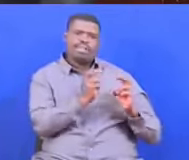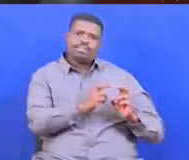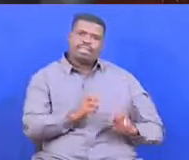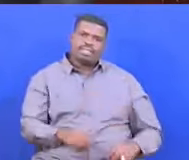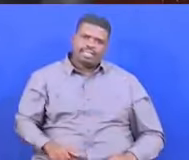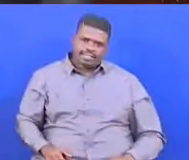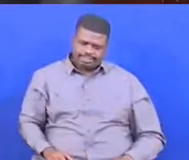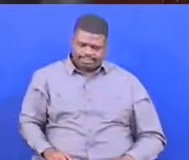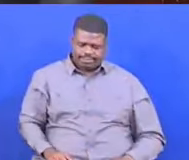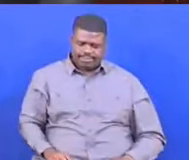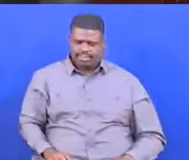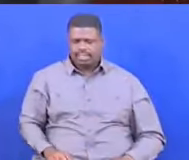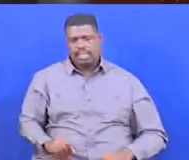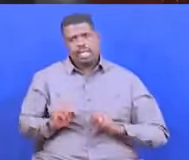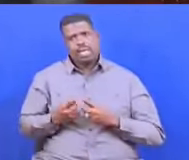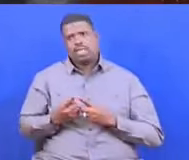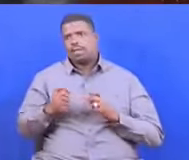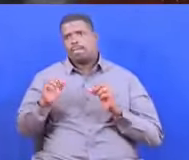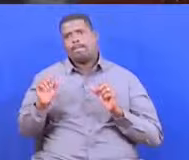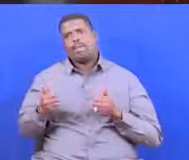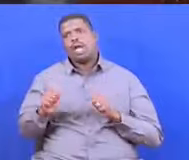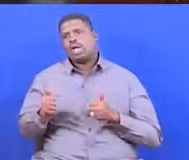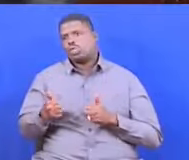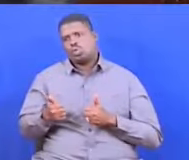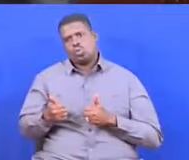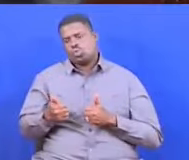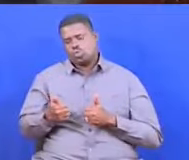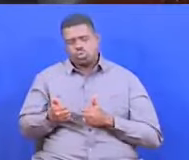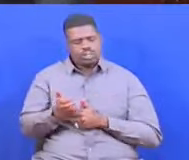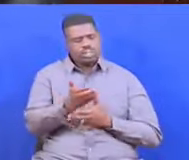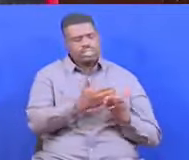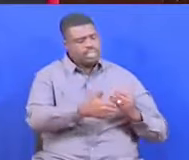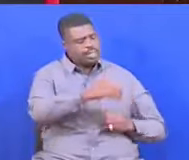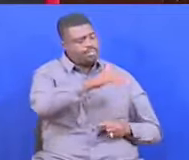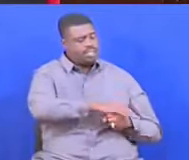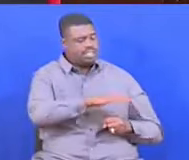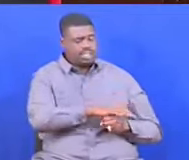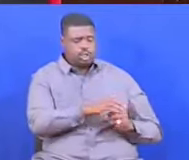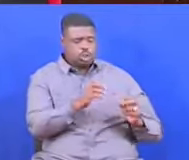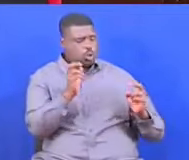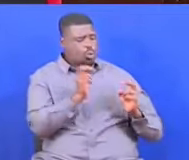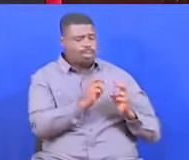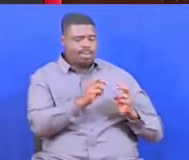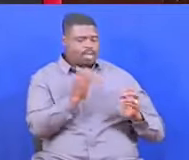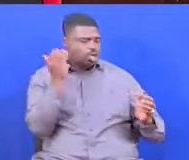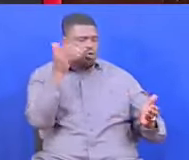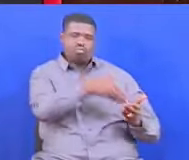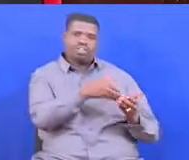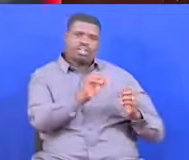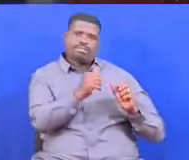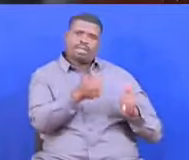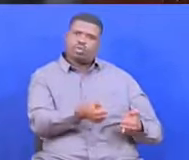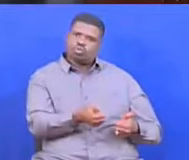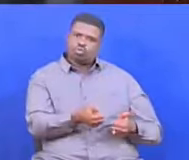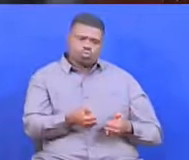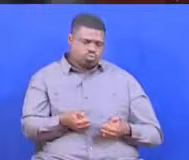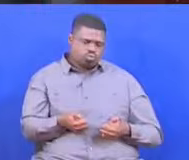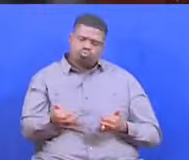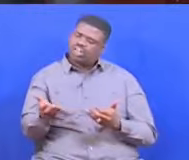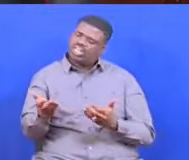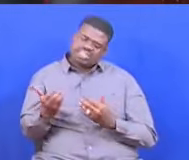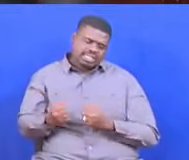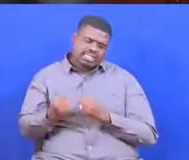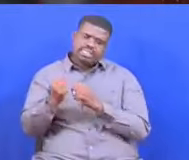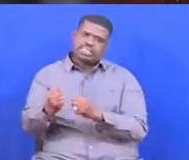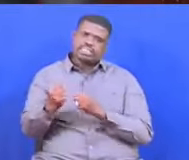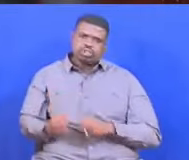Lakini bado kuna maeneo mengi bado umeme haujafika, na tulitaraji sana